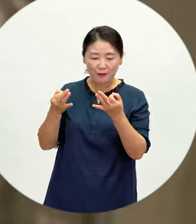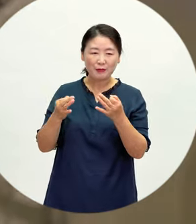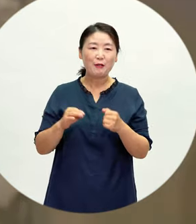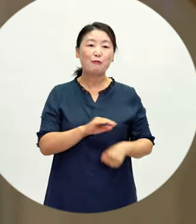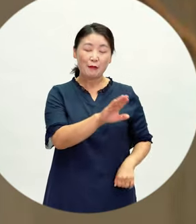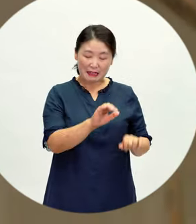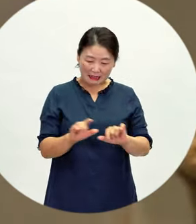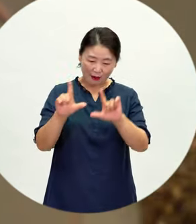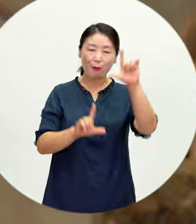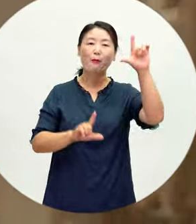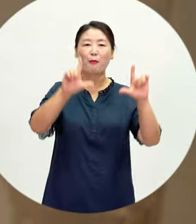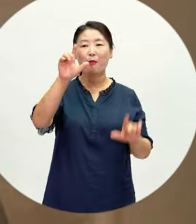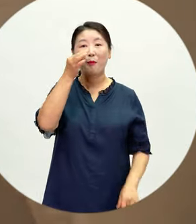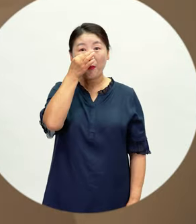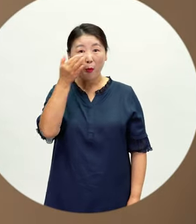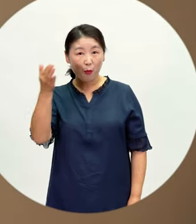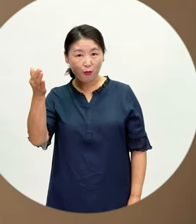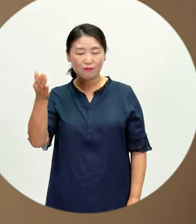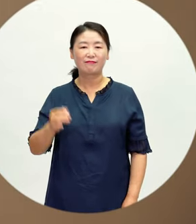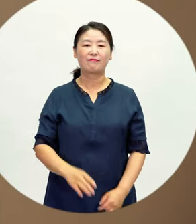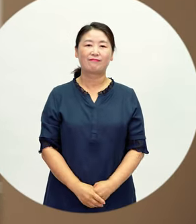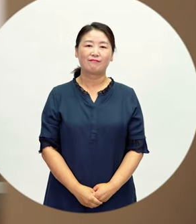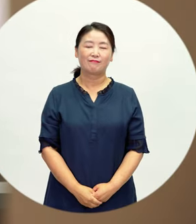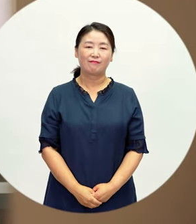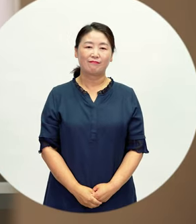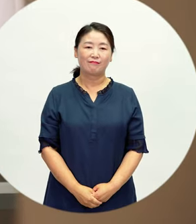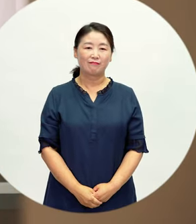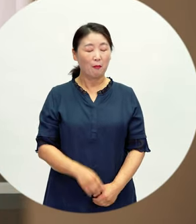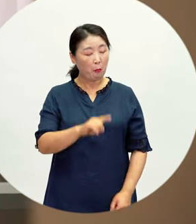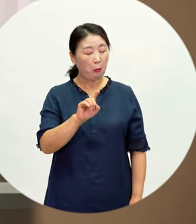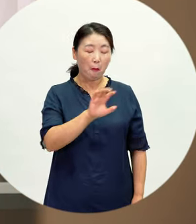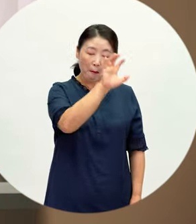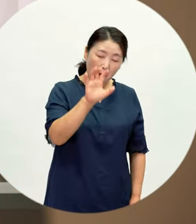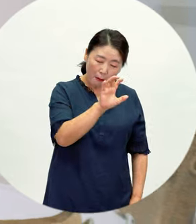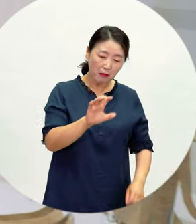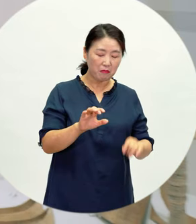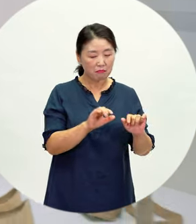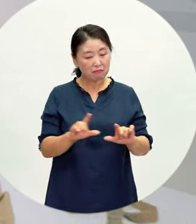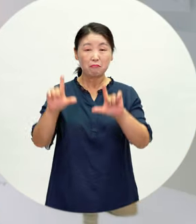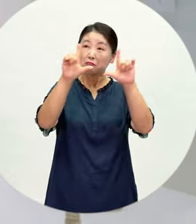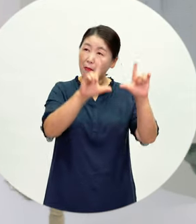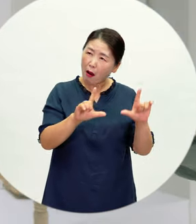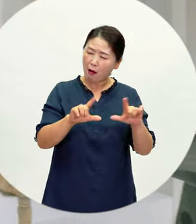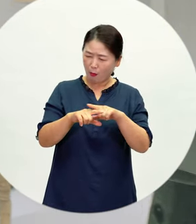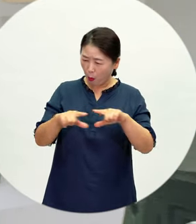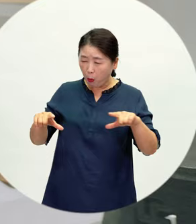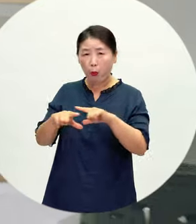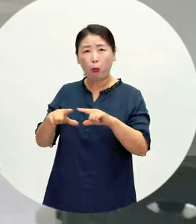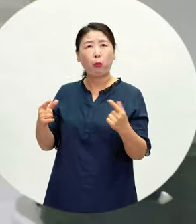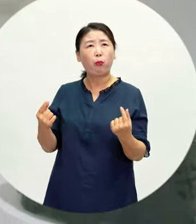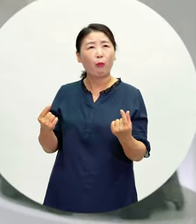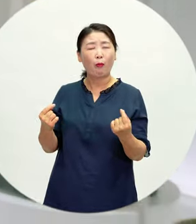일상을 보여주자라는 것이었습니다. 가끔은 우리 스스로는 늘상 반복되는 일상이고 때로는 너무 평범해서